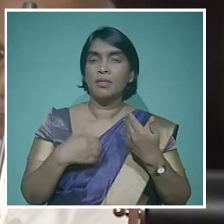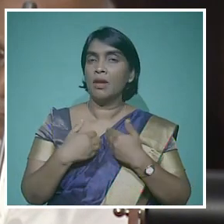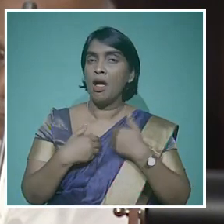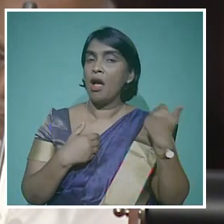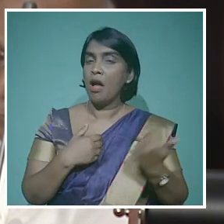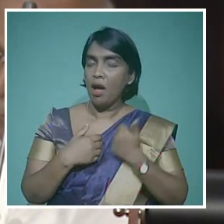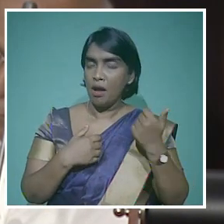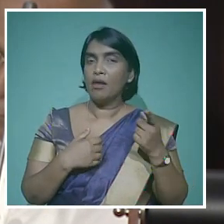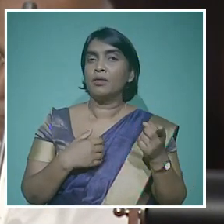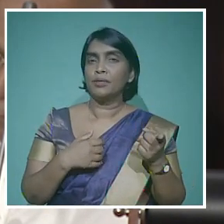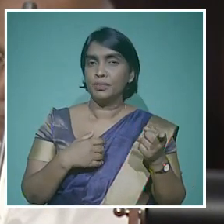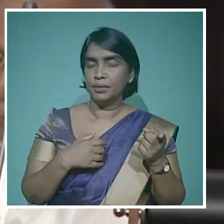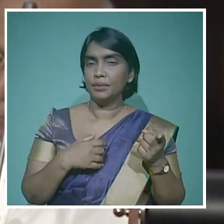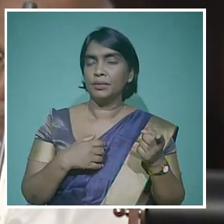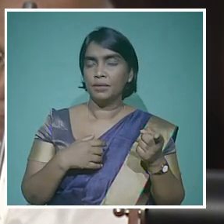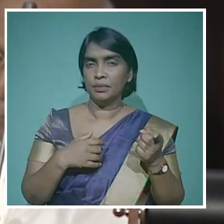අලුත්